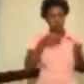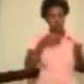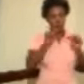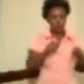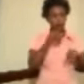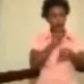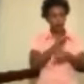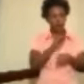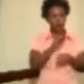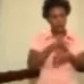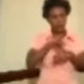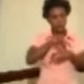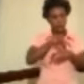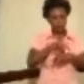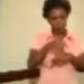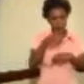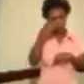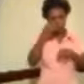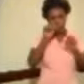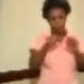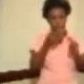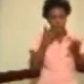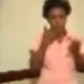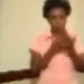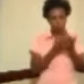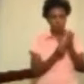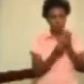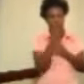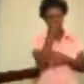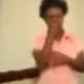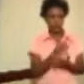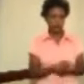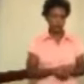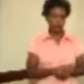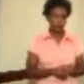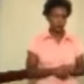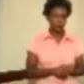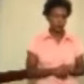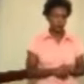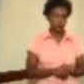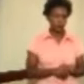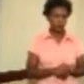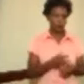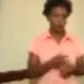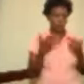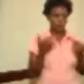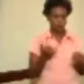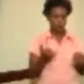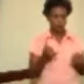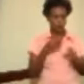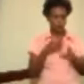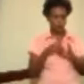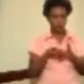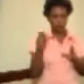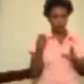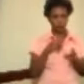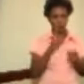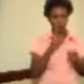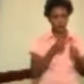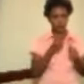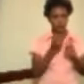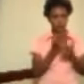tout ça, ça va donner une relance, ça va participer à la relance. Bien, eh bien, ça va mener nous à deuxième partie thème que